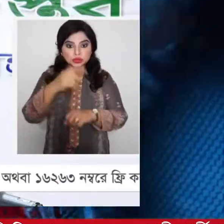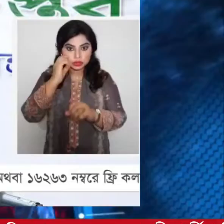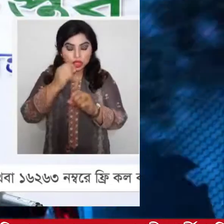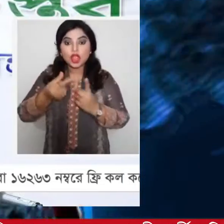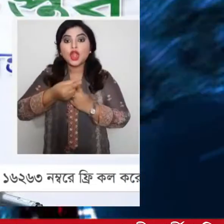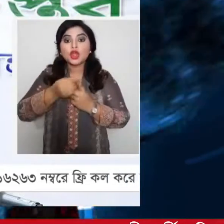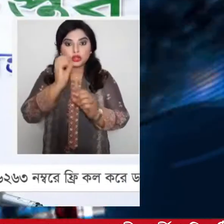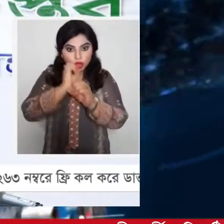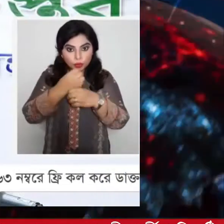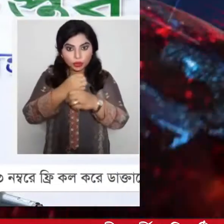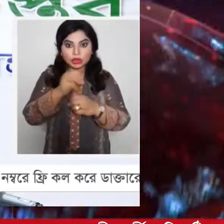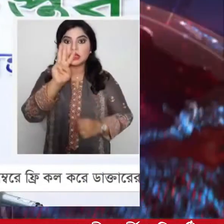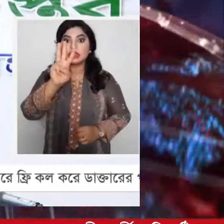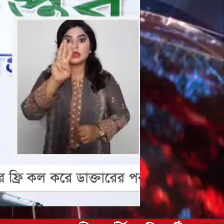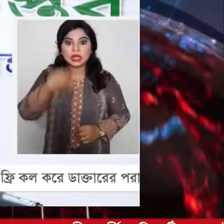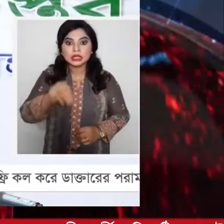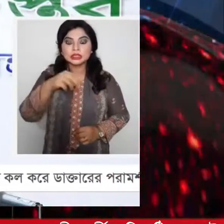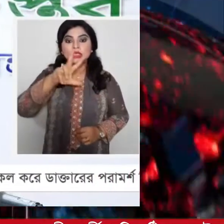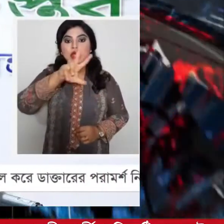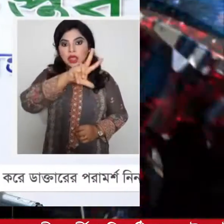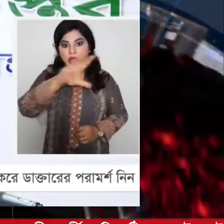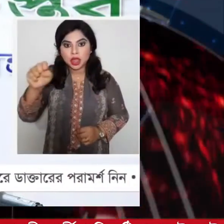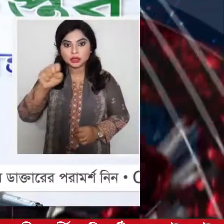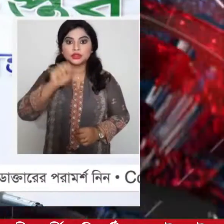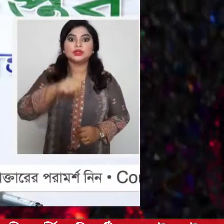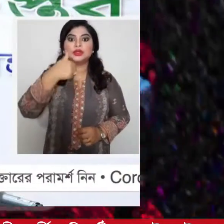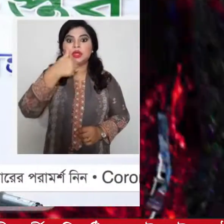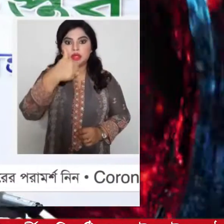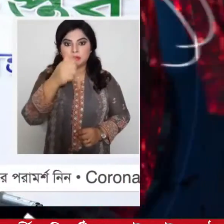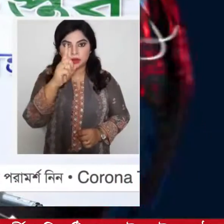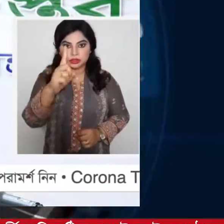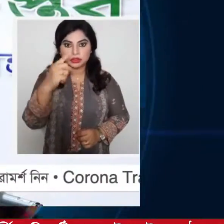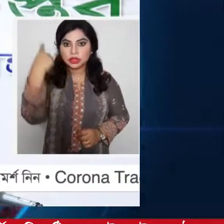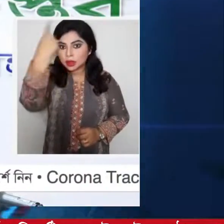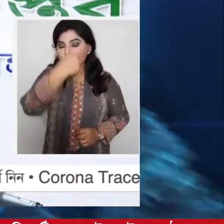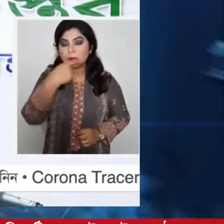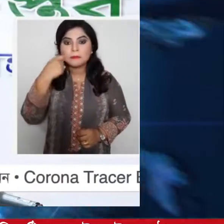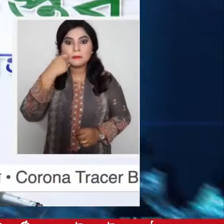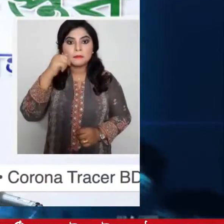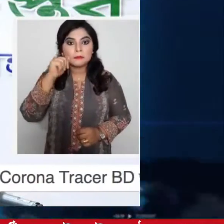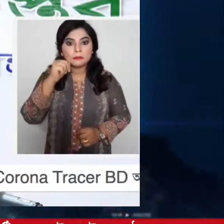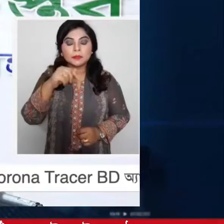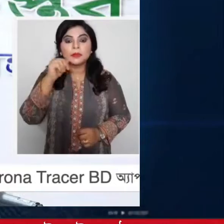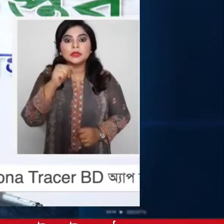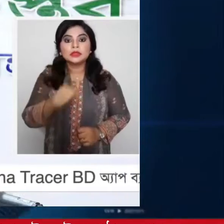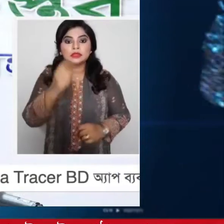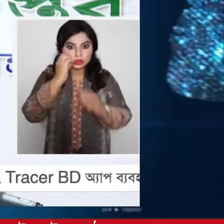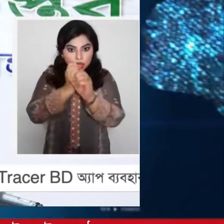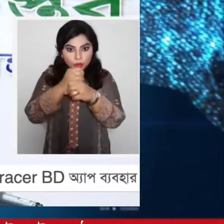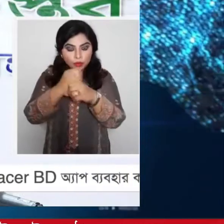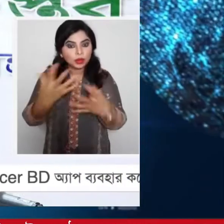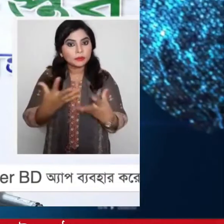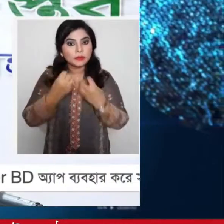5,33,717টি নমুনা এবং 24 ঘন্টায় যা নমুনা পরীক্ষা হয়েছে তাতে শনাক্ত হয়েছে 3,862